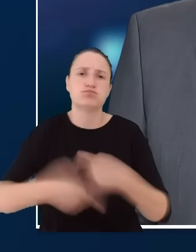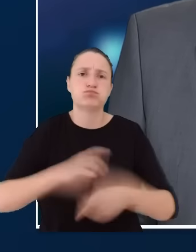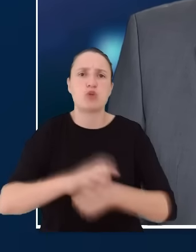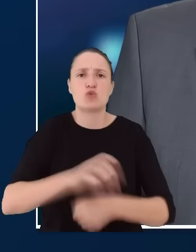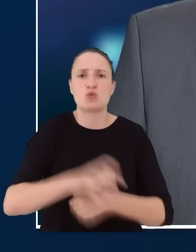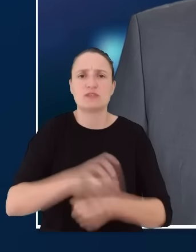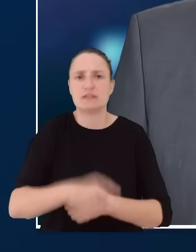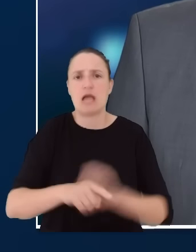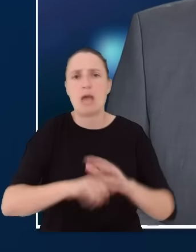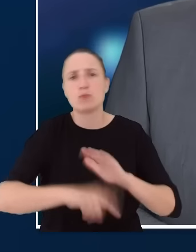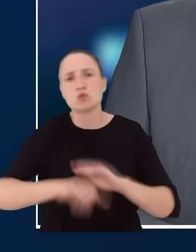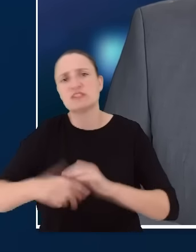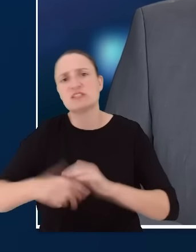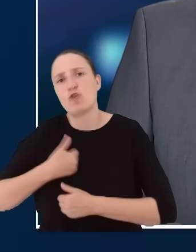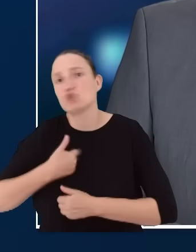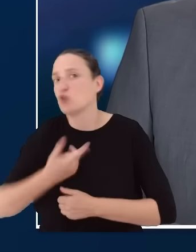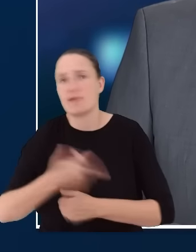i nie zabezpieczył